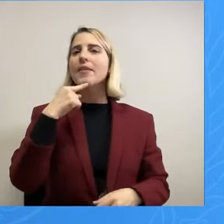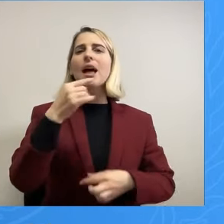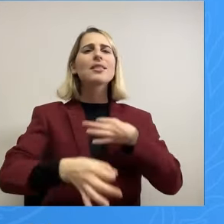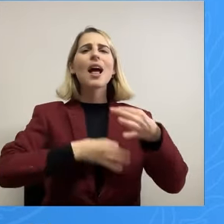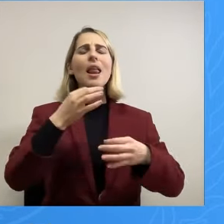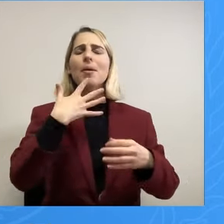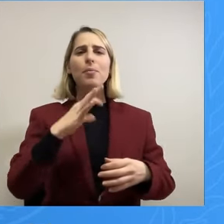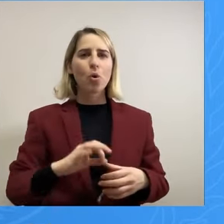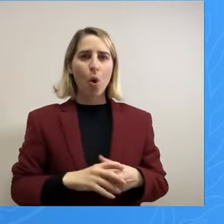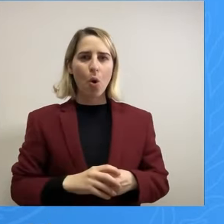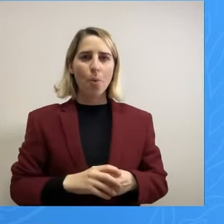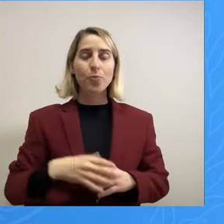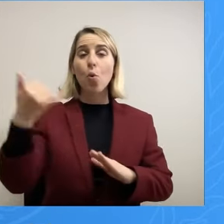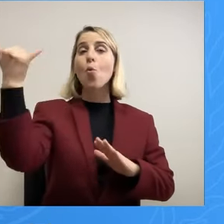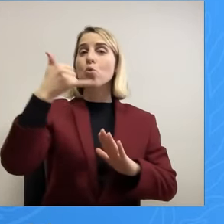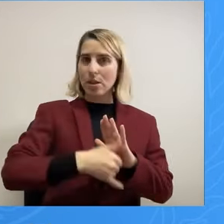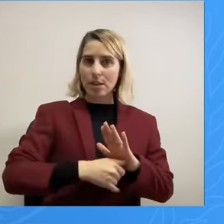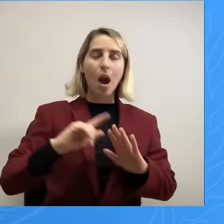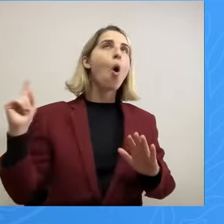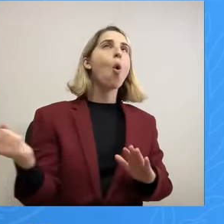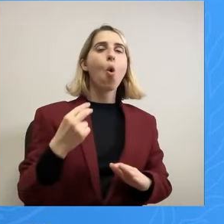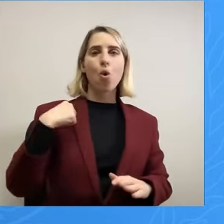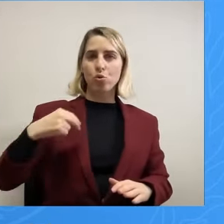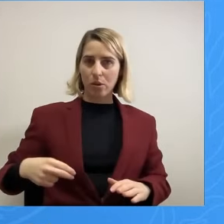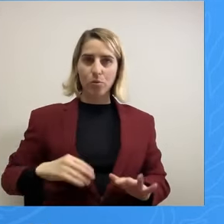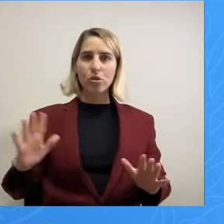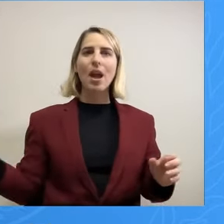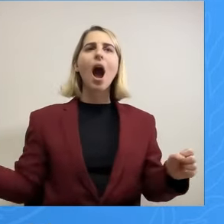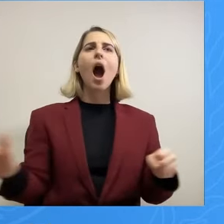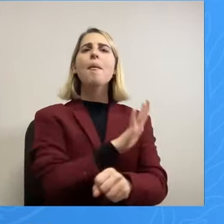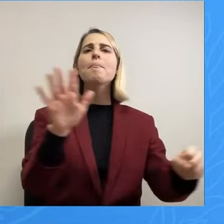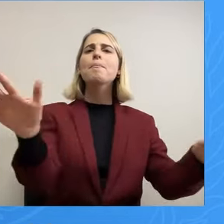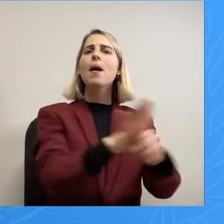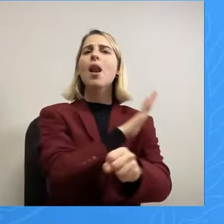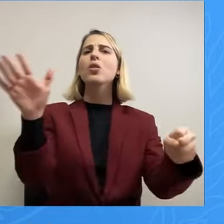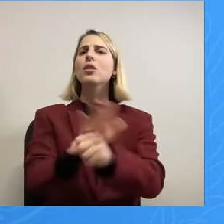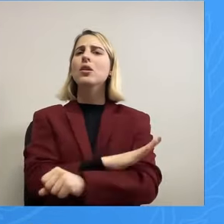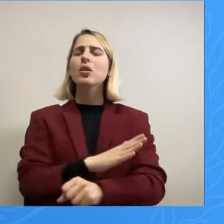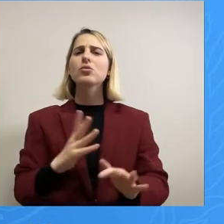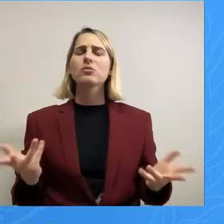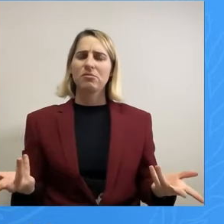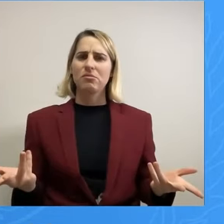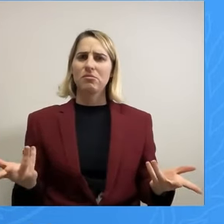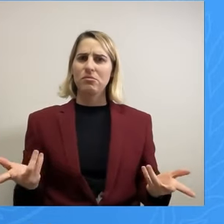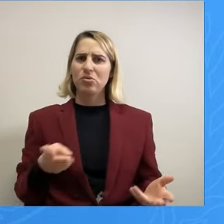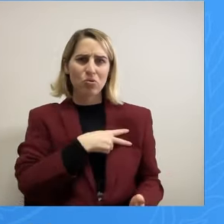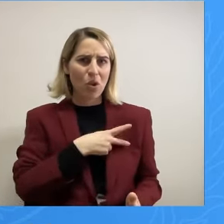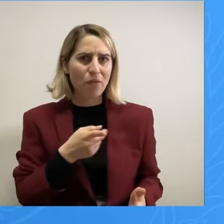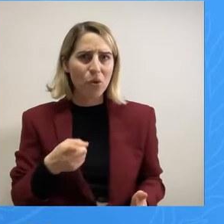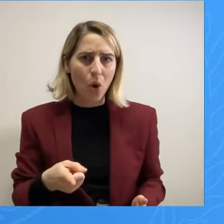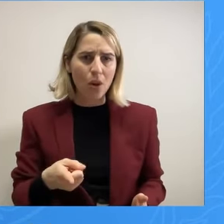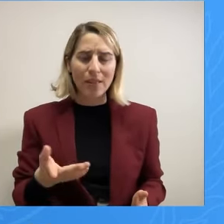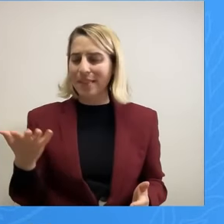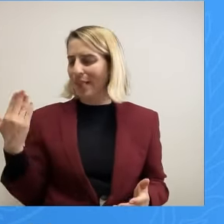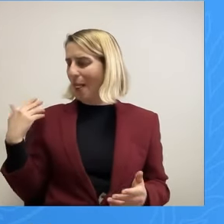ουσιαστικά όλος ο Δήμος απαλωτριώσεις. Δεν έχετε δίκιο. τα τελευταία δύο χρόνια το Δημοτικό Συμβούλιο της